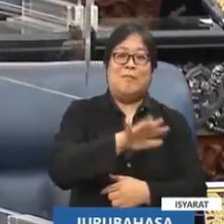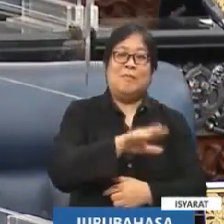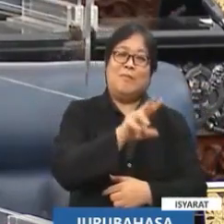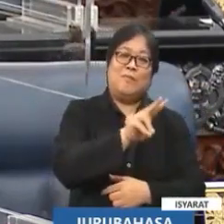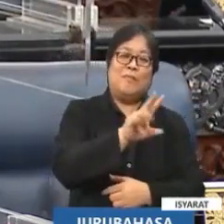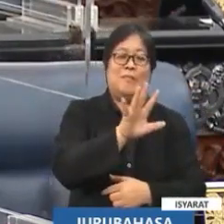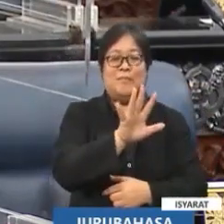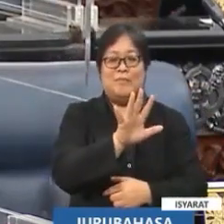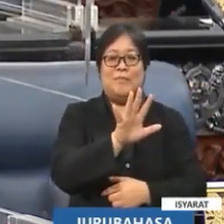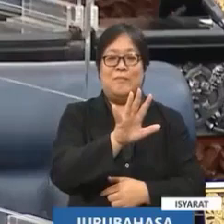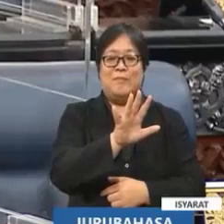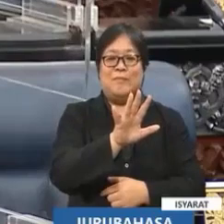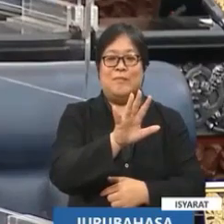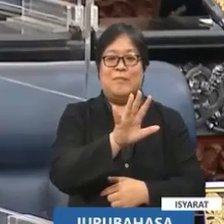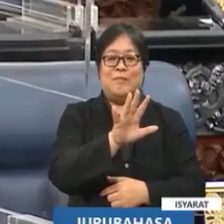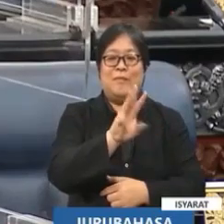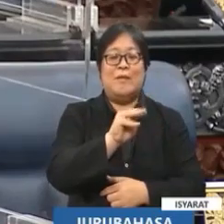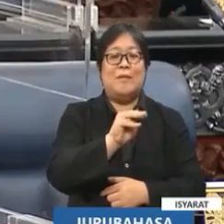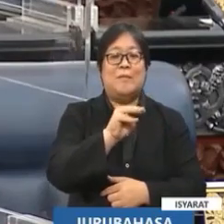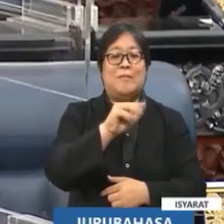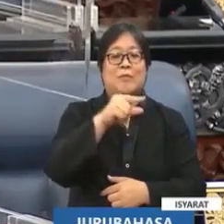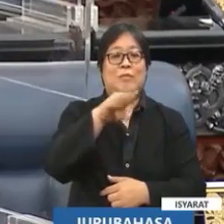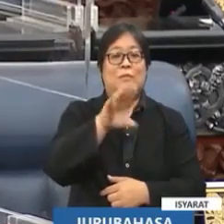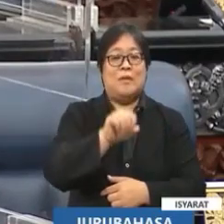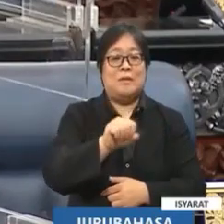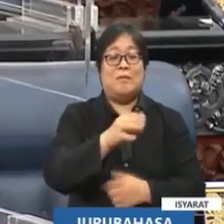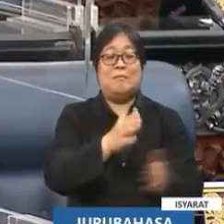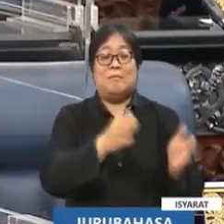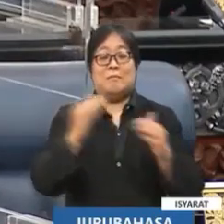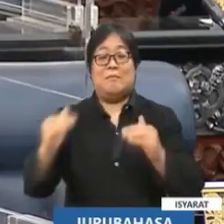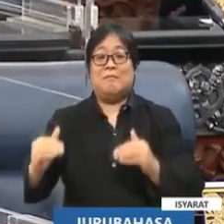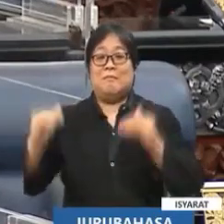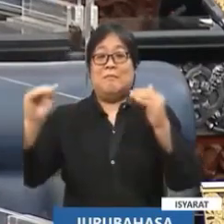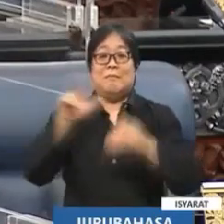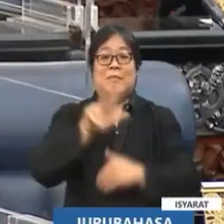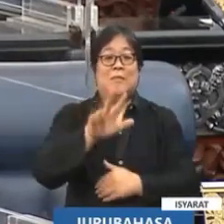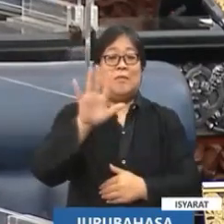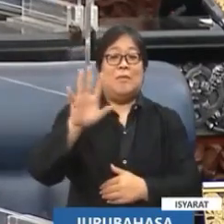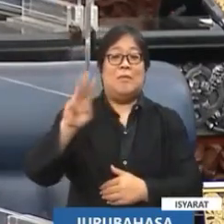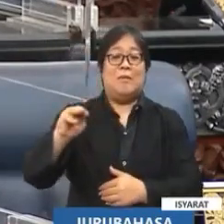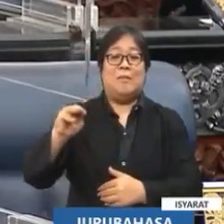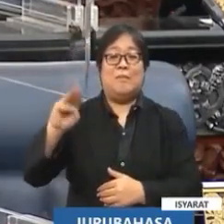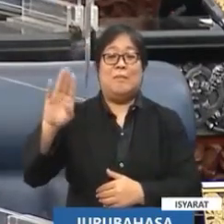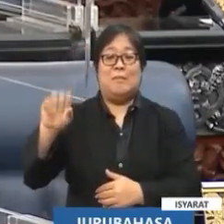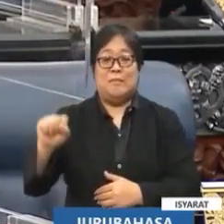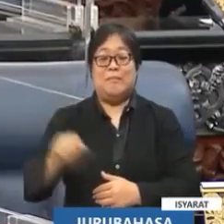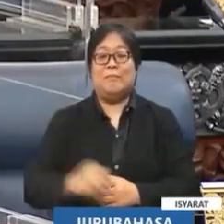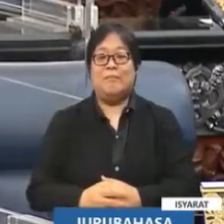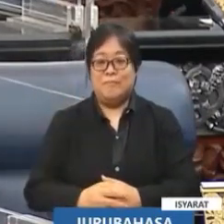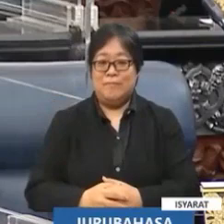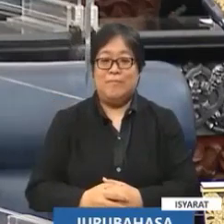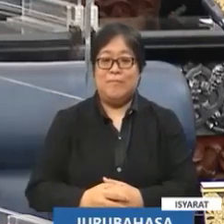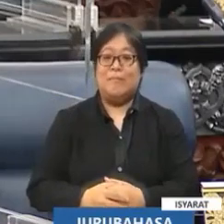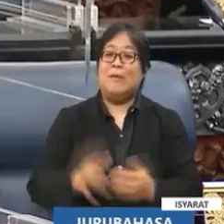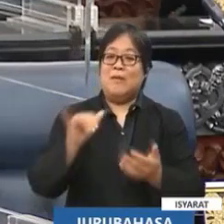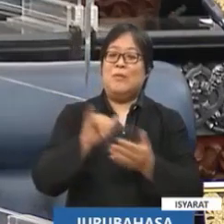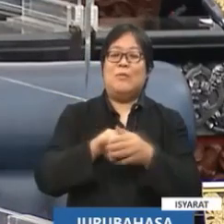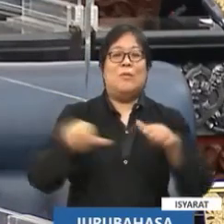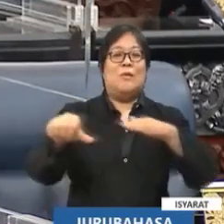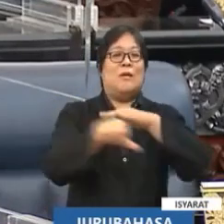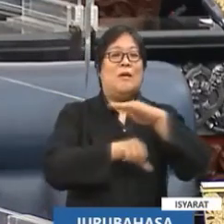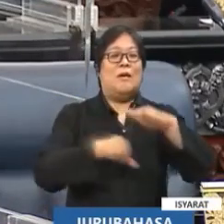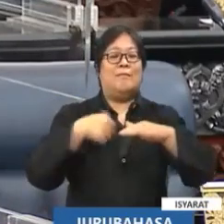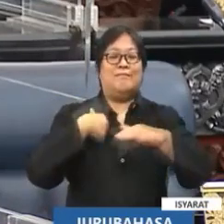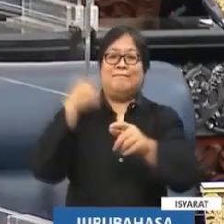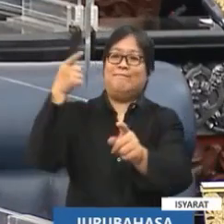24-25 megabyte per second sekarang kepada kira-kira 35 megabyte per second. Jadi itu benchmark yang telah